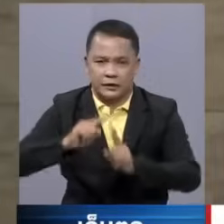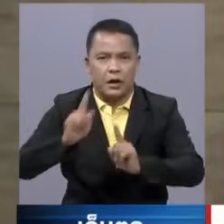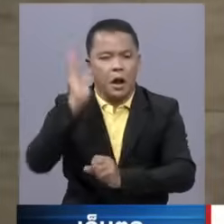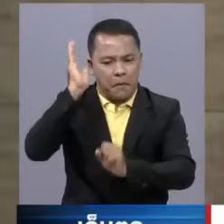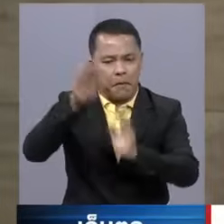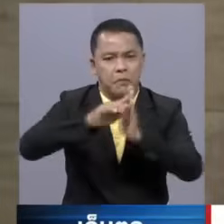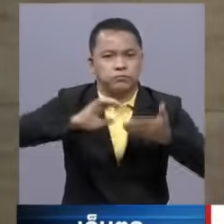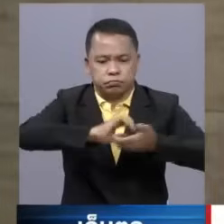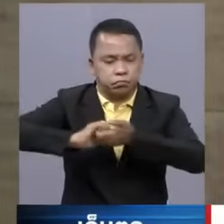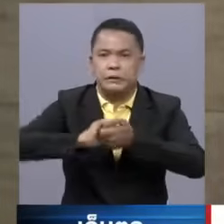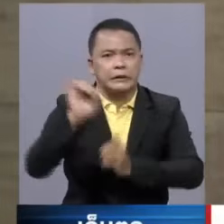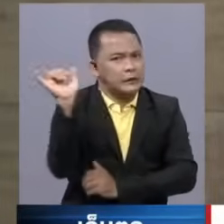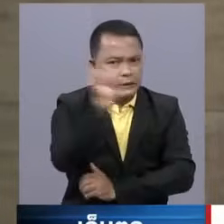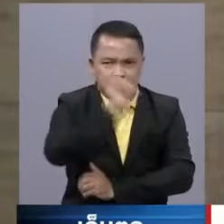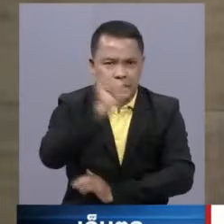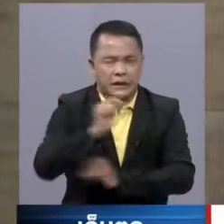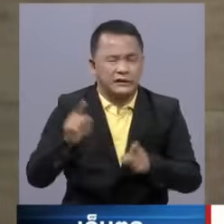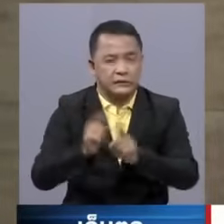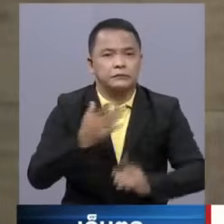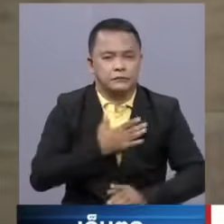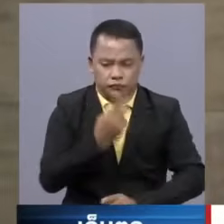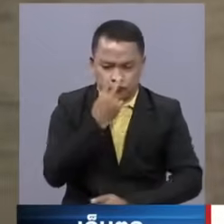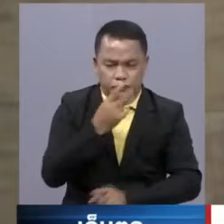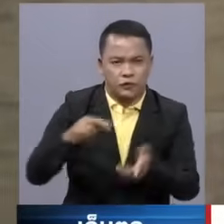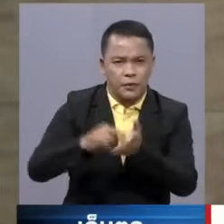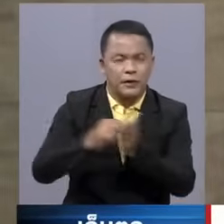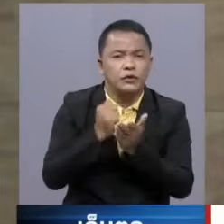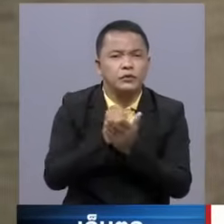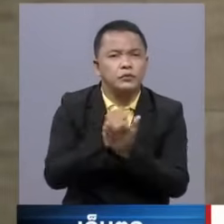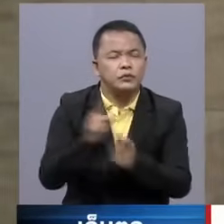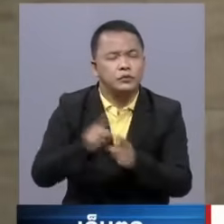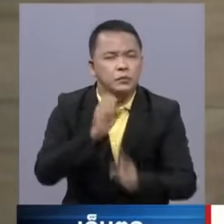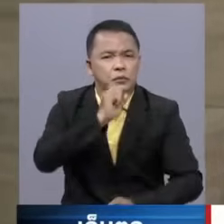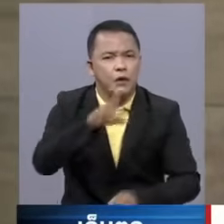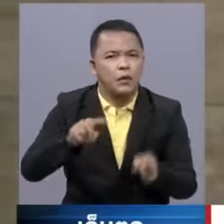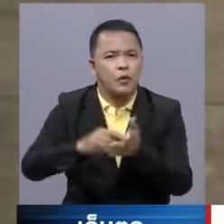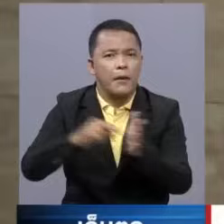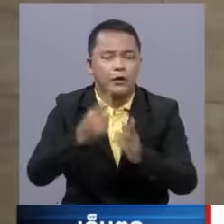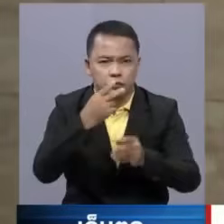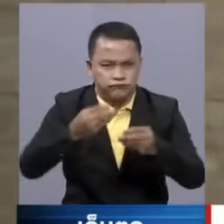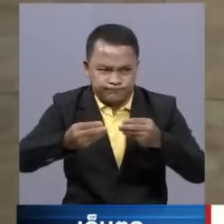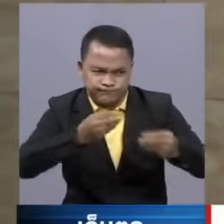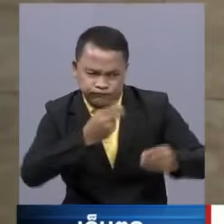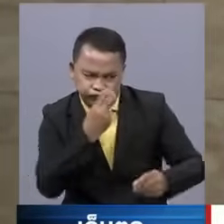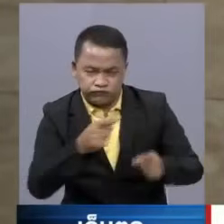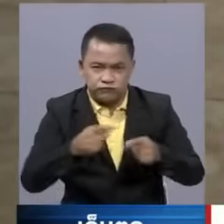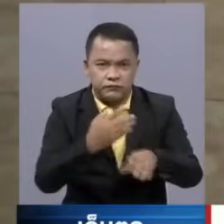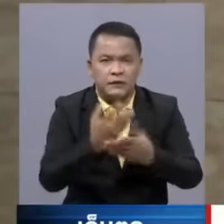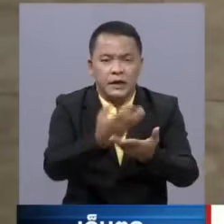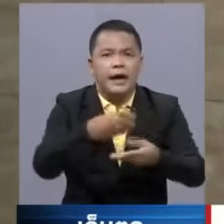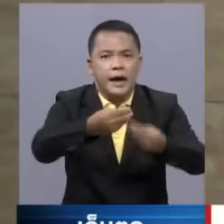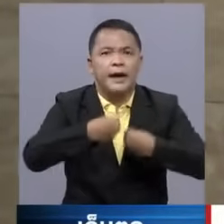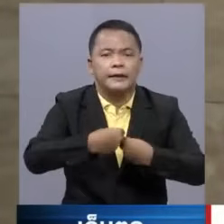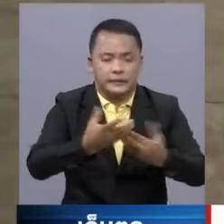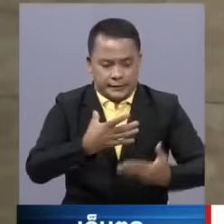ได้แถลงข่าวจับมือกันอย่างเป็นทางการดังนั้นจึงมองว่าการส่งสัญญาณนี้เป็นการต่อรองอย่างเข้มข้นเพื่อให้ได้